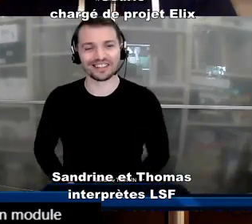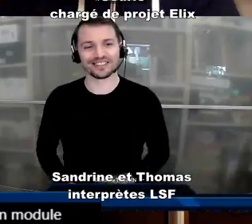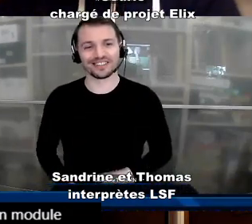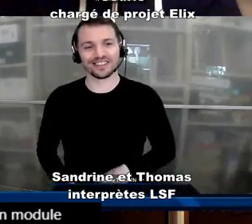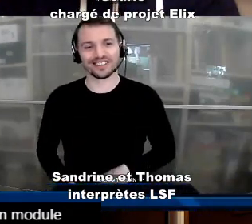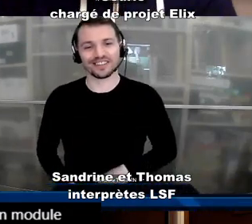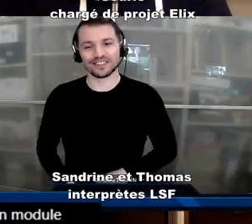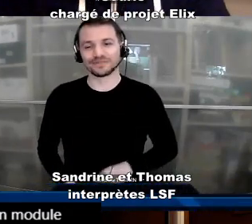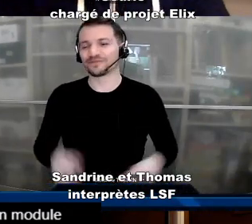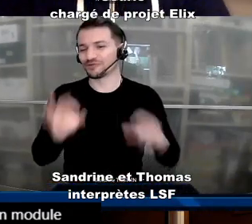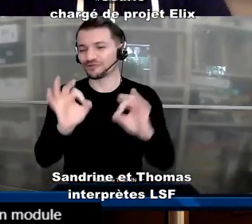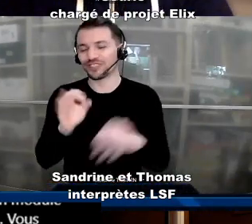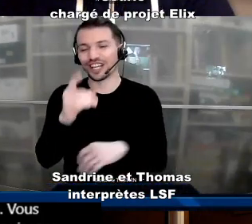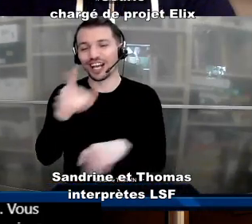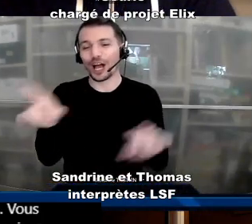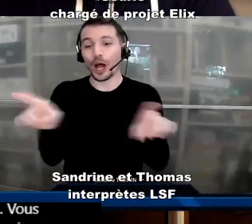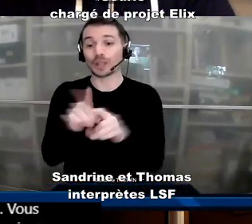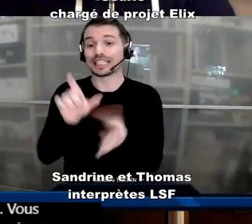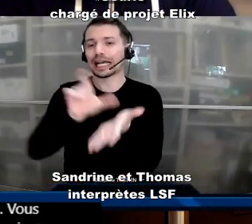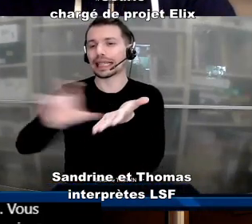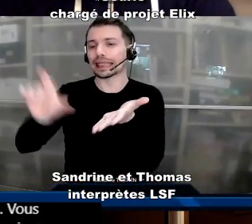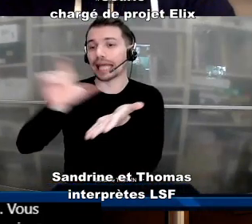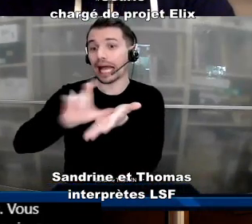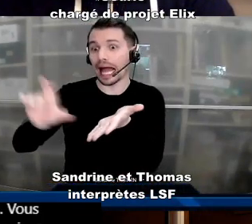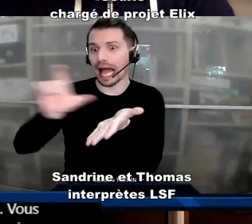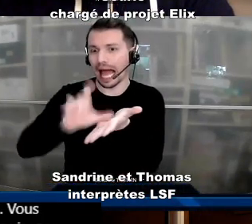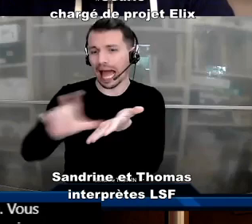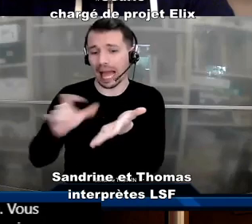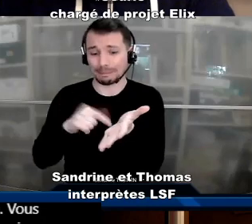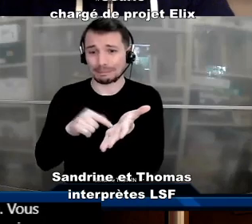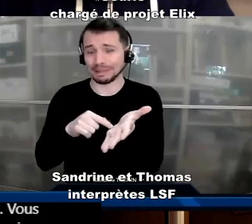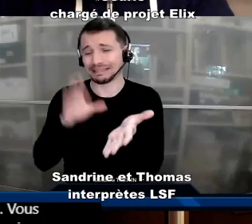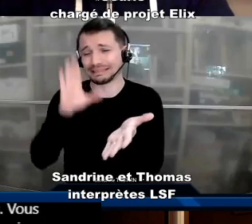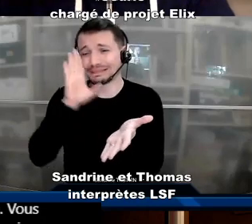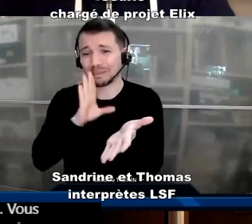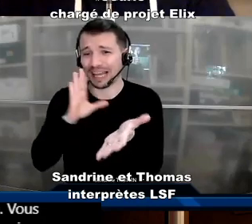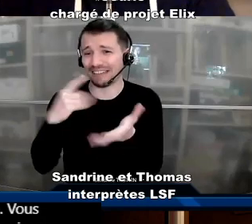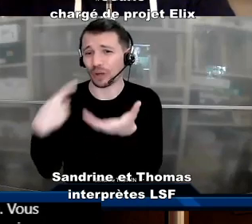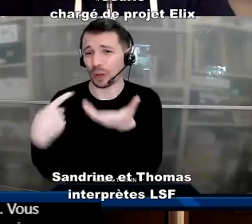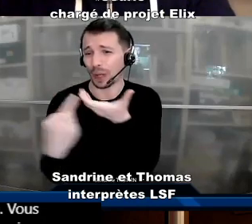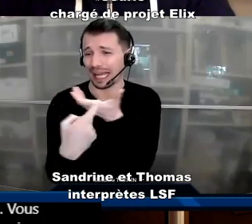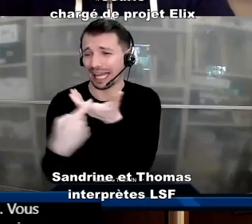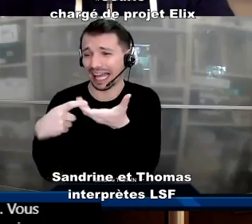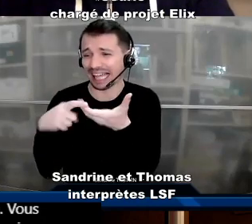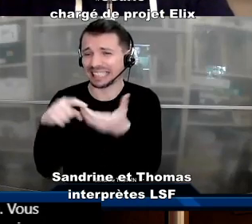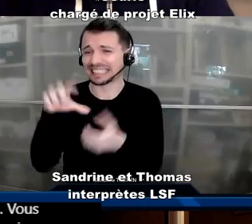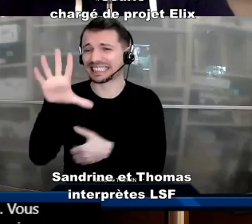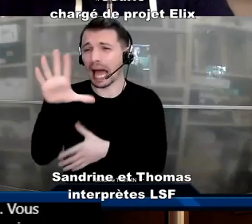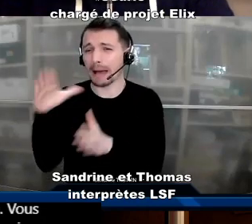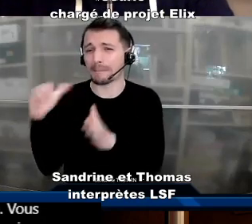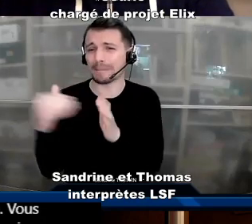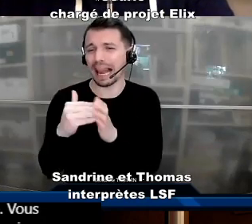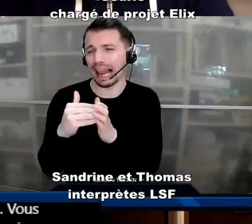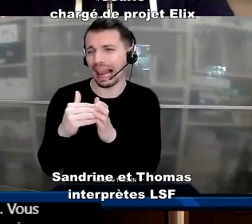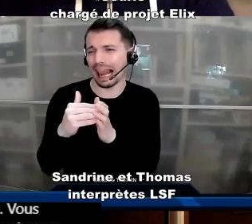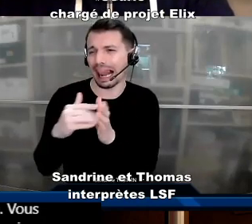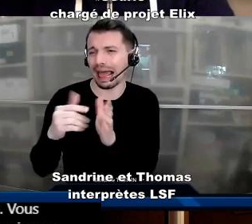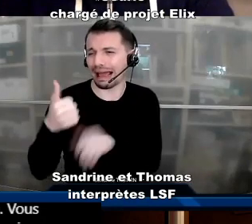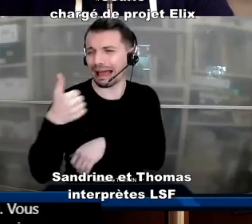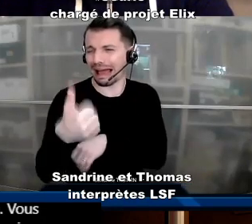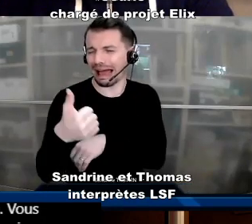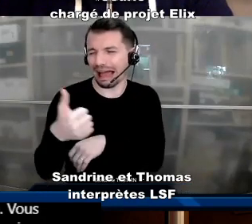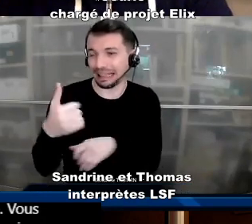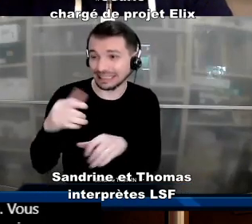stars. Voilà, et puis on est aussi présent sur Instagram. Alors aidez-nous à franchir la barre des 5000 followers. C'est comme Instagram. Ça qu'on dit. Alors moi, du coup, je suis même pas sur Instagram. C'est